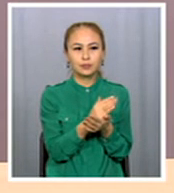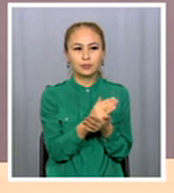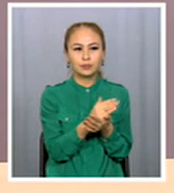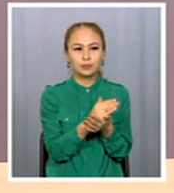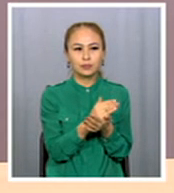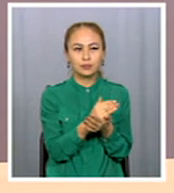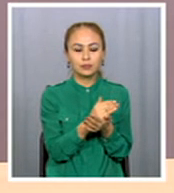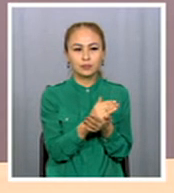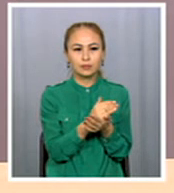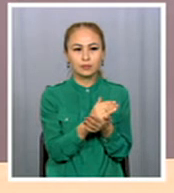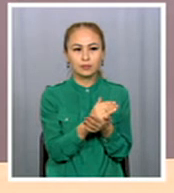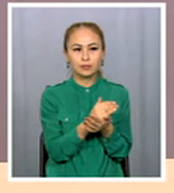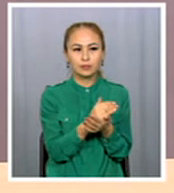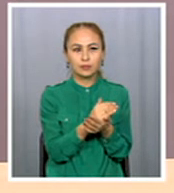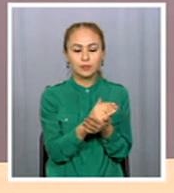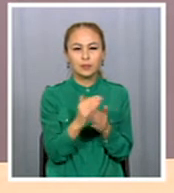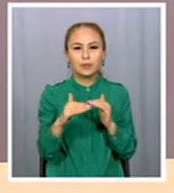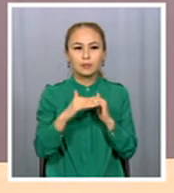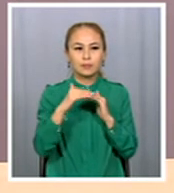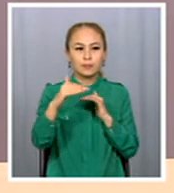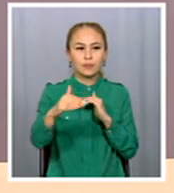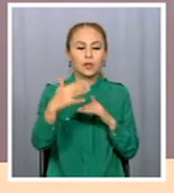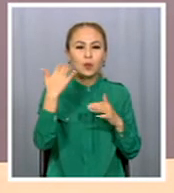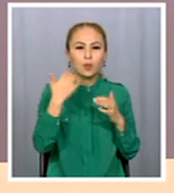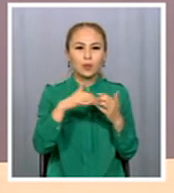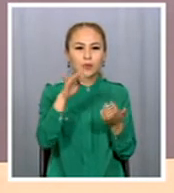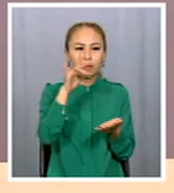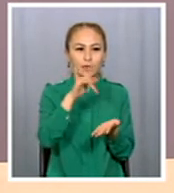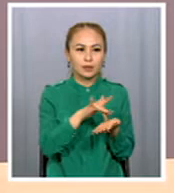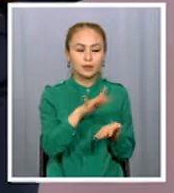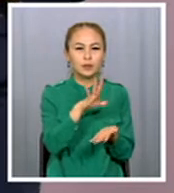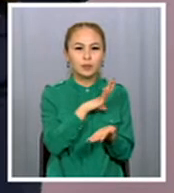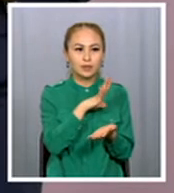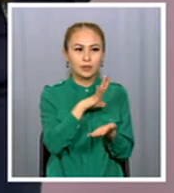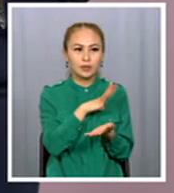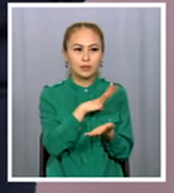жазықтар еліміздің орталығында кездеседі.